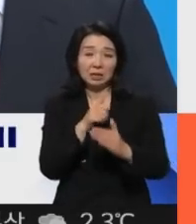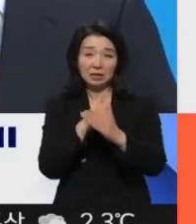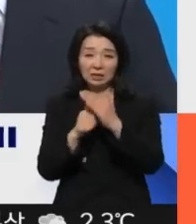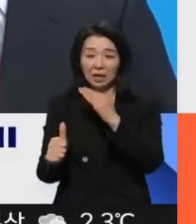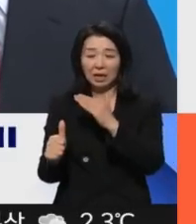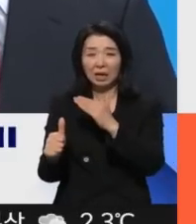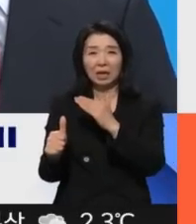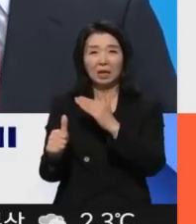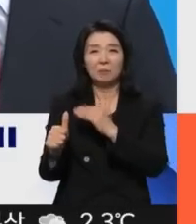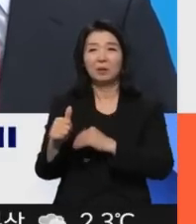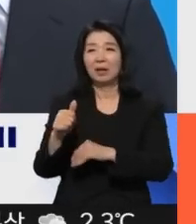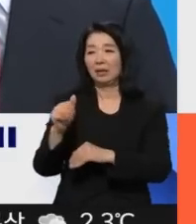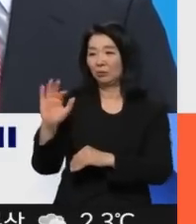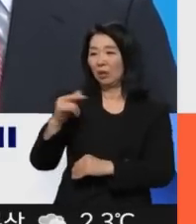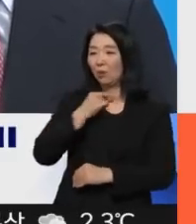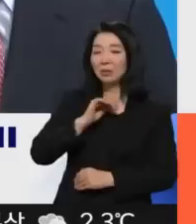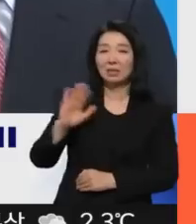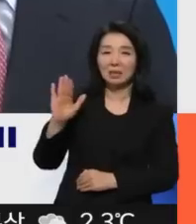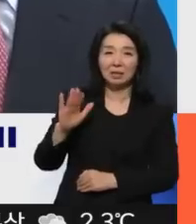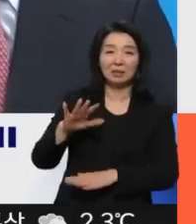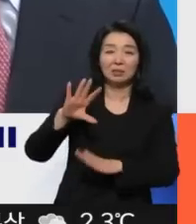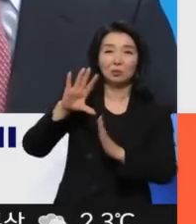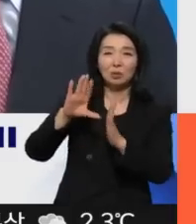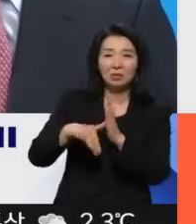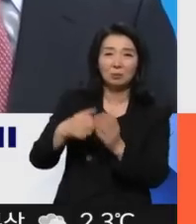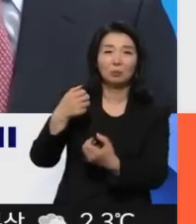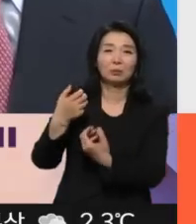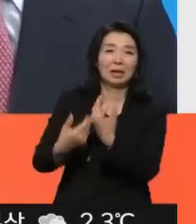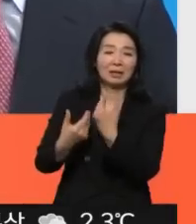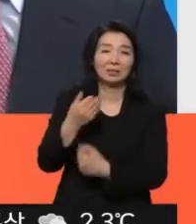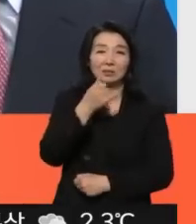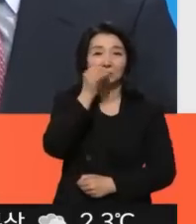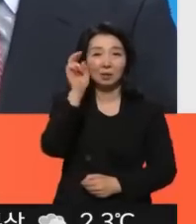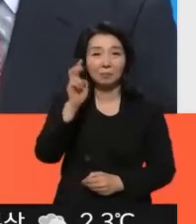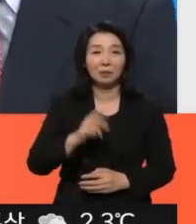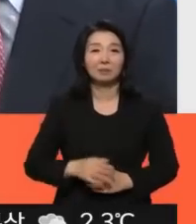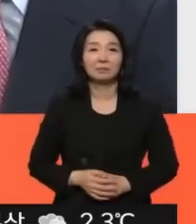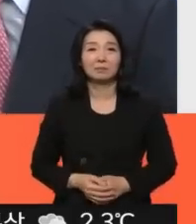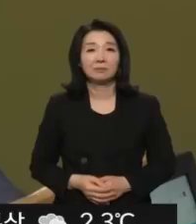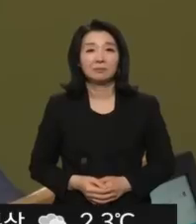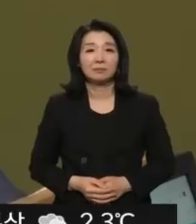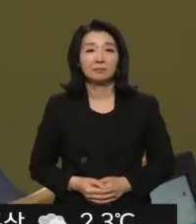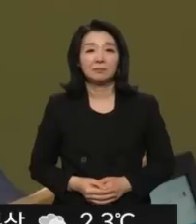않기 때문에 그 과정에서 불협화음이 생길 수밖에 없다는 겁니다. 들어보시죠.